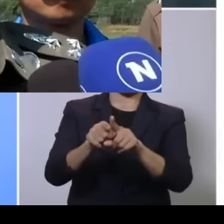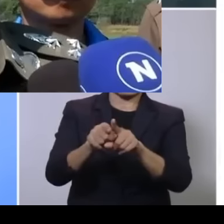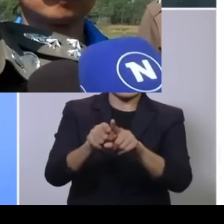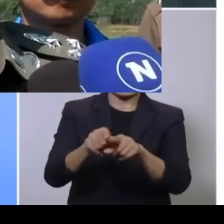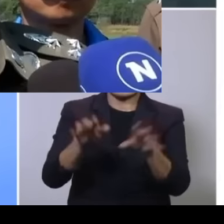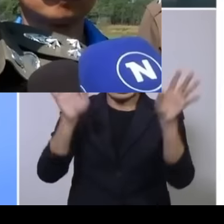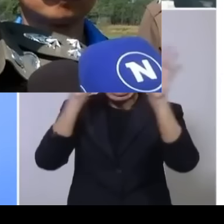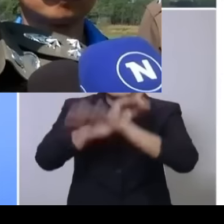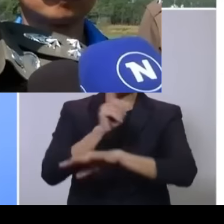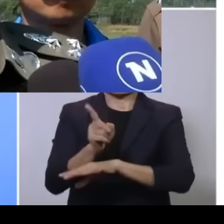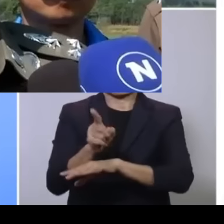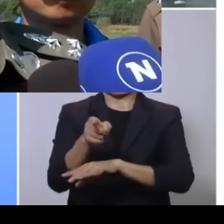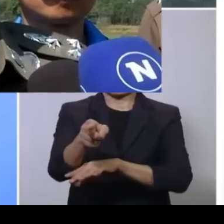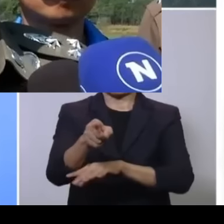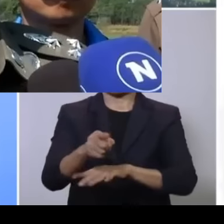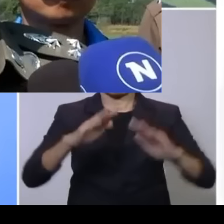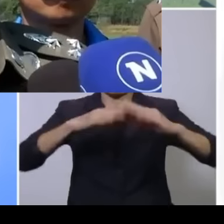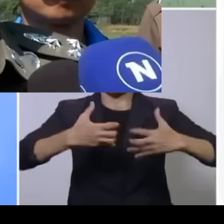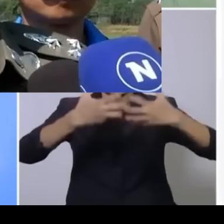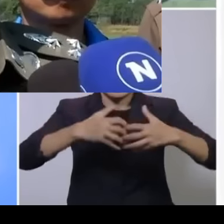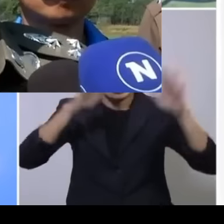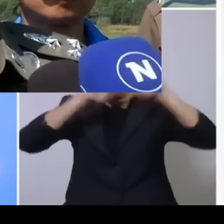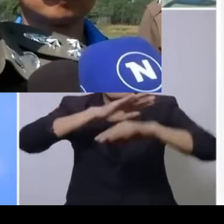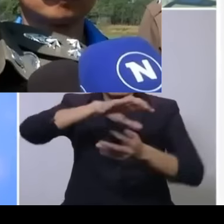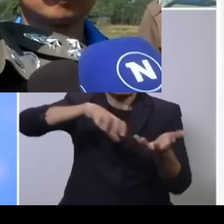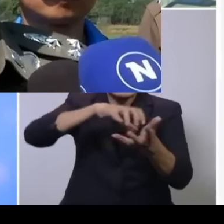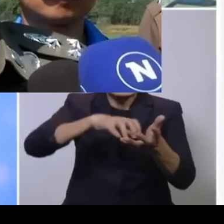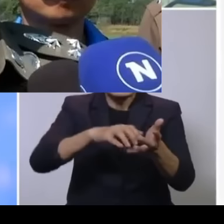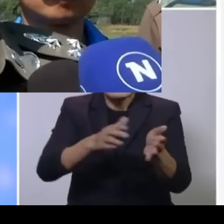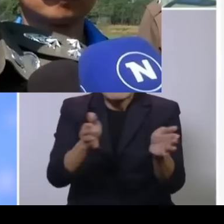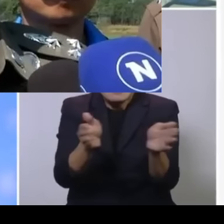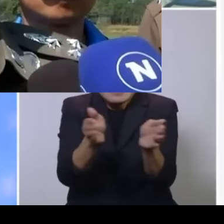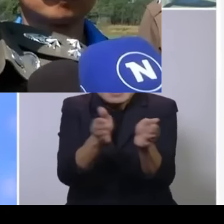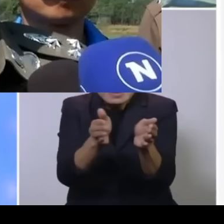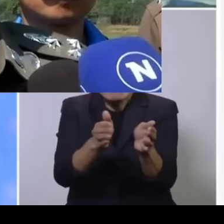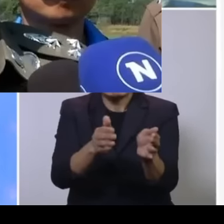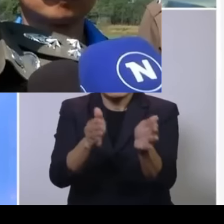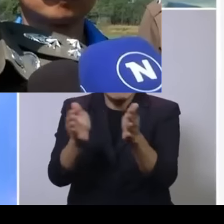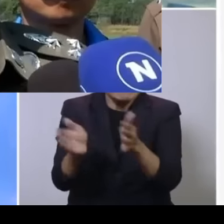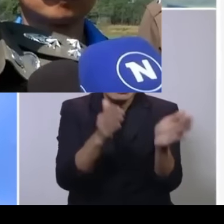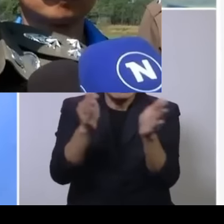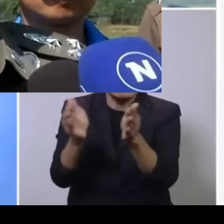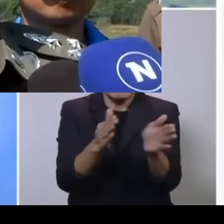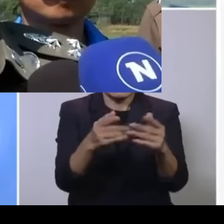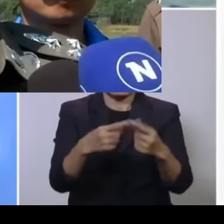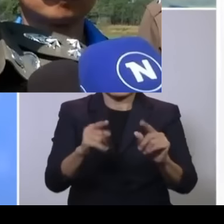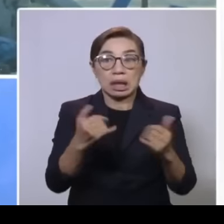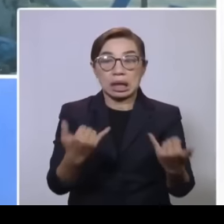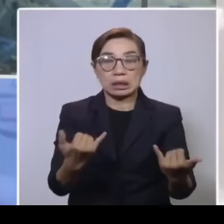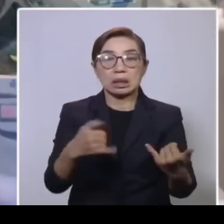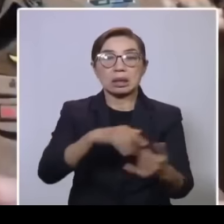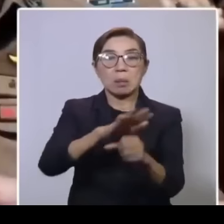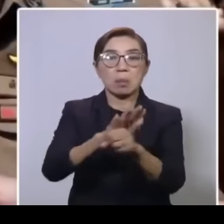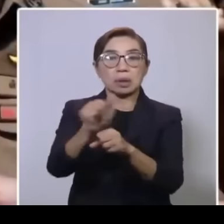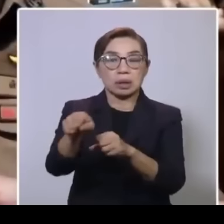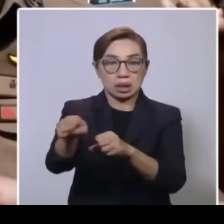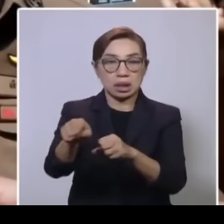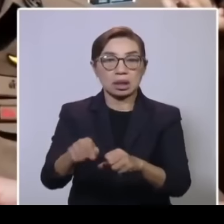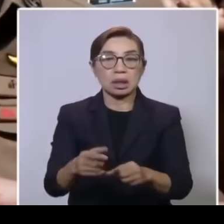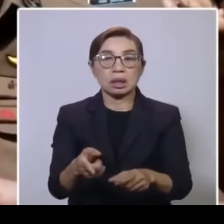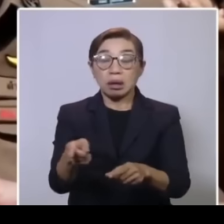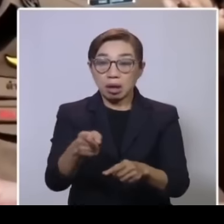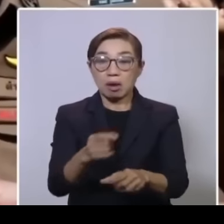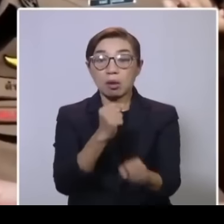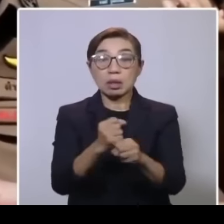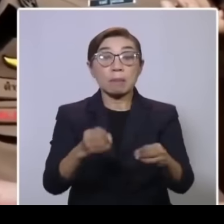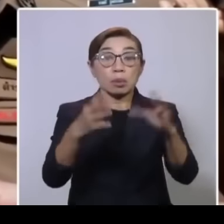จ็อบจริงๆเขาไม่ได้ผลิตเยอะเขารับเป็นจ็อบๆแต่คราวนี้เหมือนเริ่มทำเขารับจ็อบมา82ลู